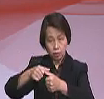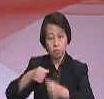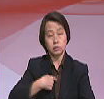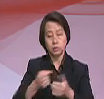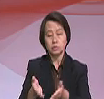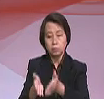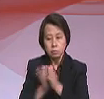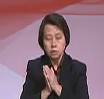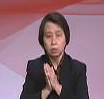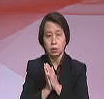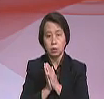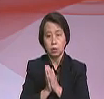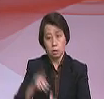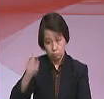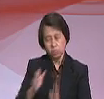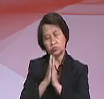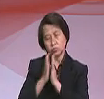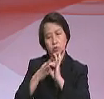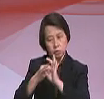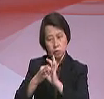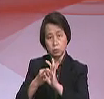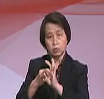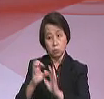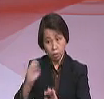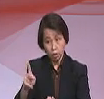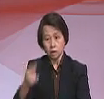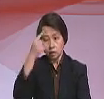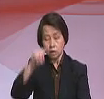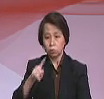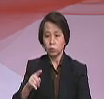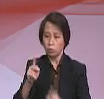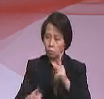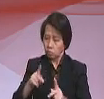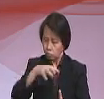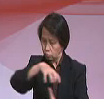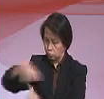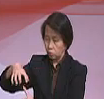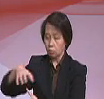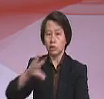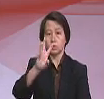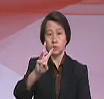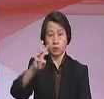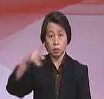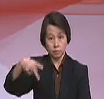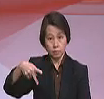saya minta kenalah bekerjasama ya kepada warga penjaja di wilayah